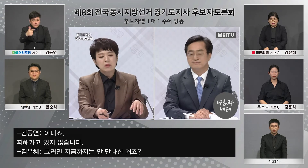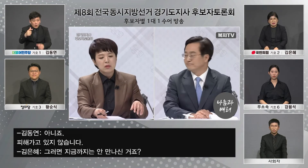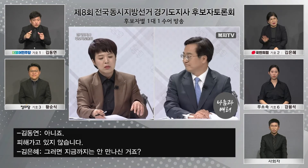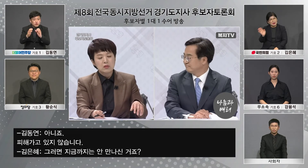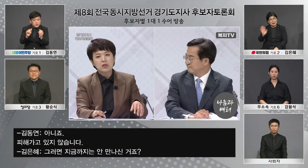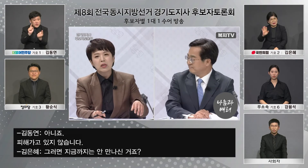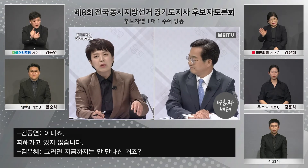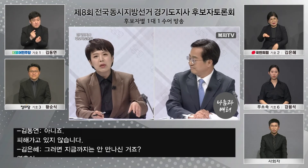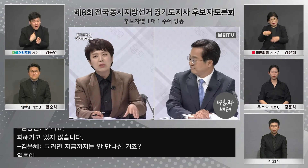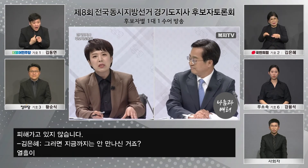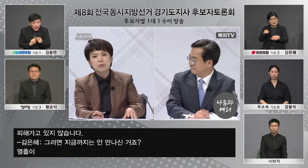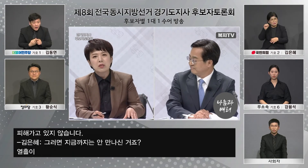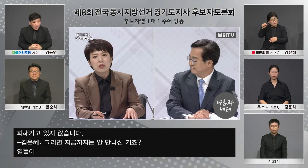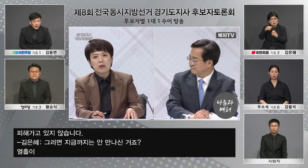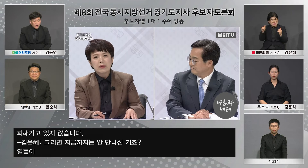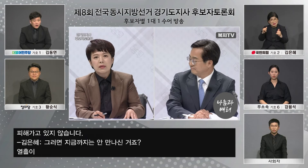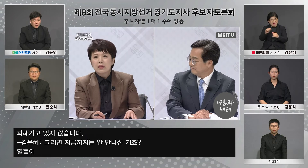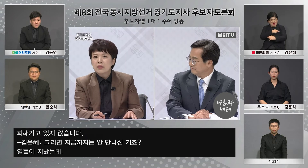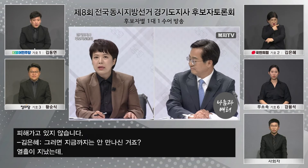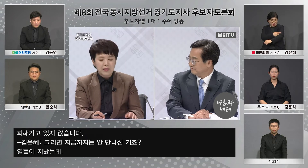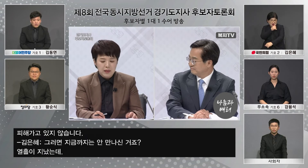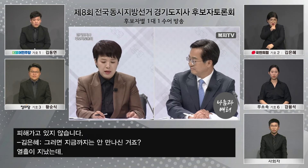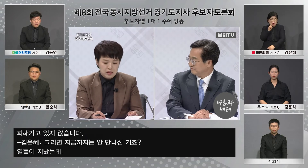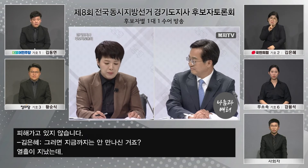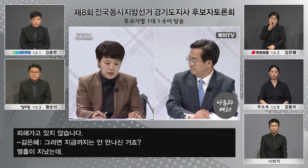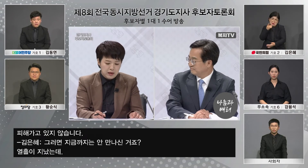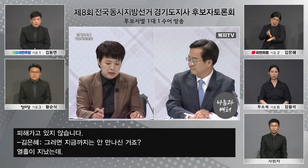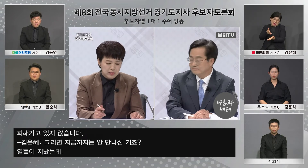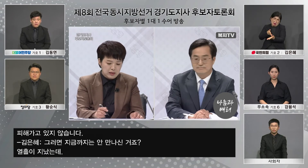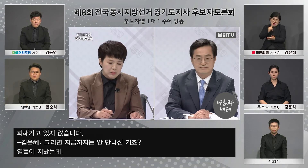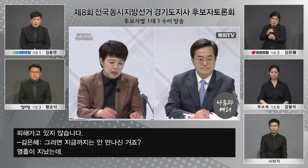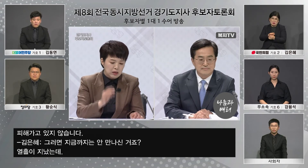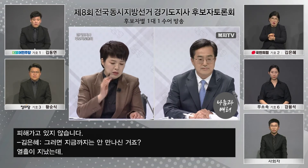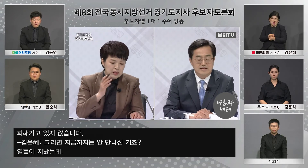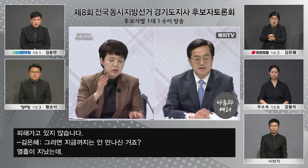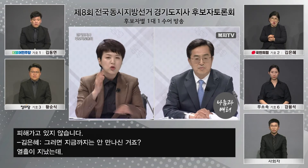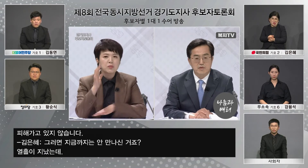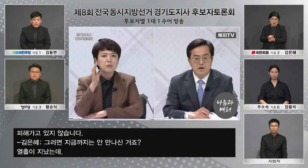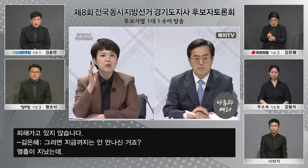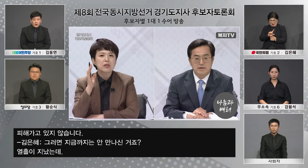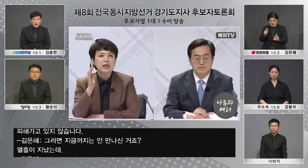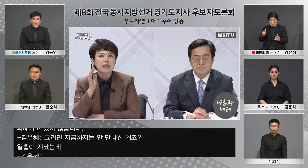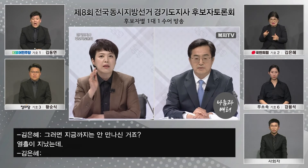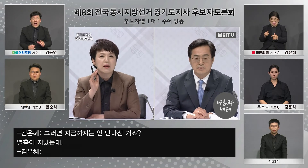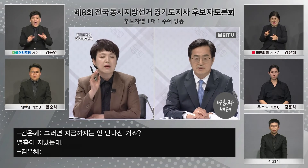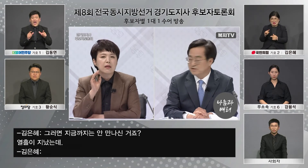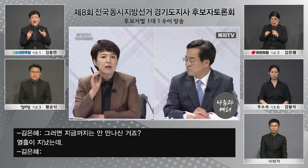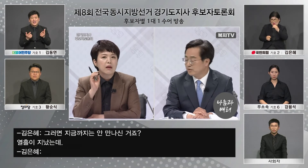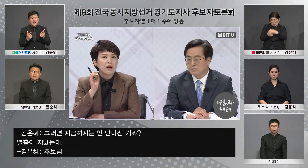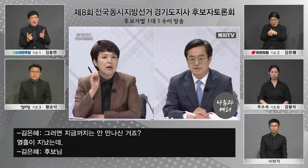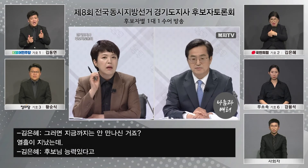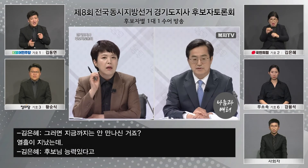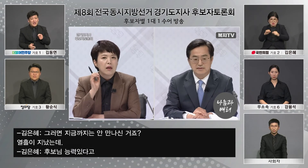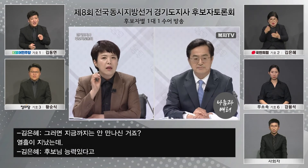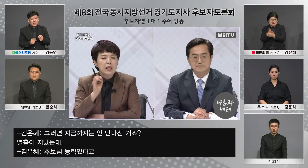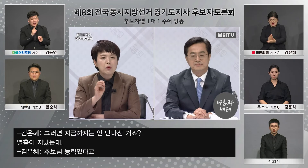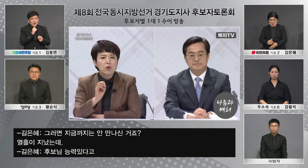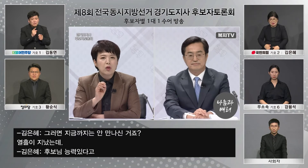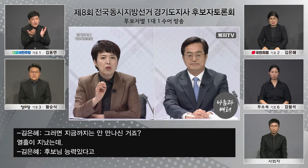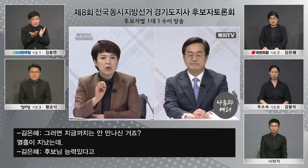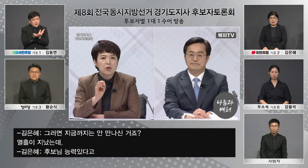후보님 그 능력 있다는 말씀하시면서 얕게 그렇게 피해 가시면 안 됩니다. 얕게 피한다는 말은 주민분들이 상당히 신뢰되는 표현인 것